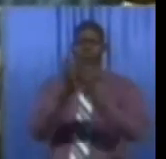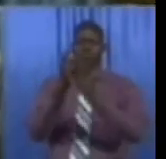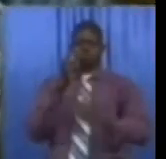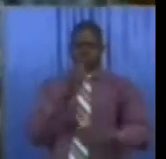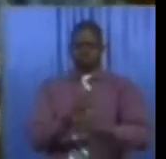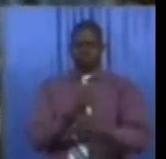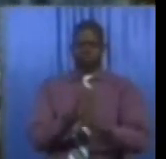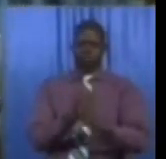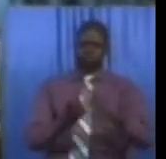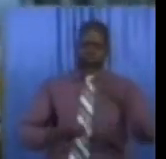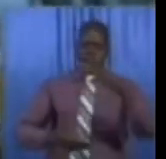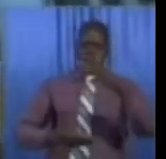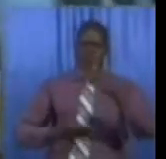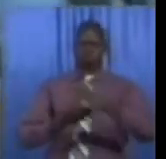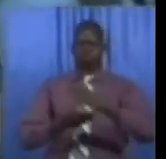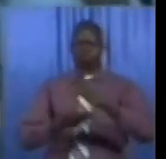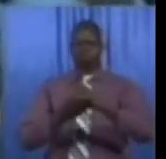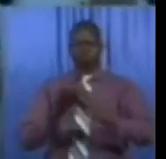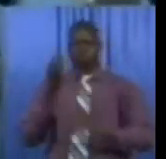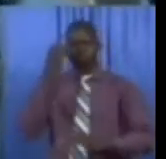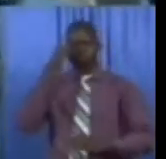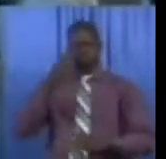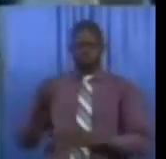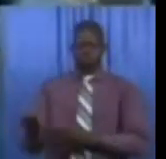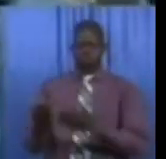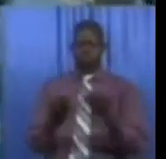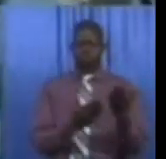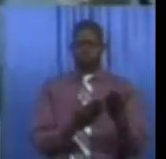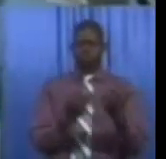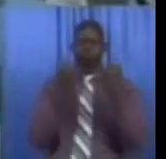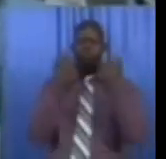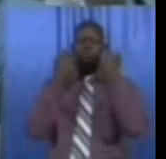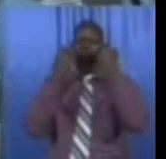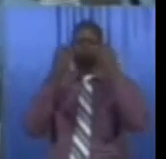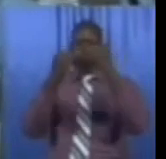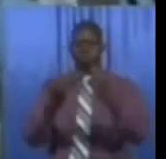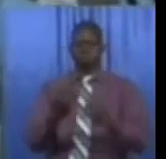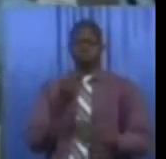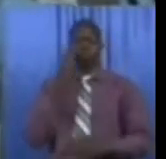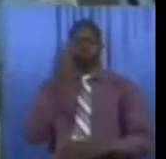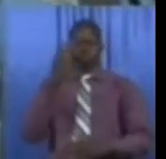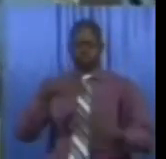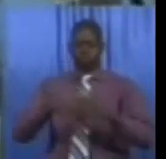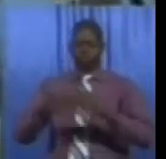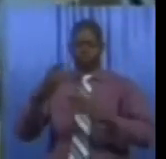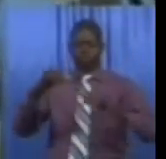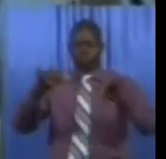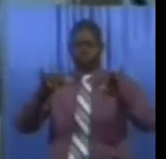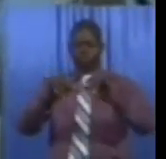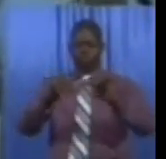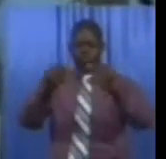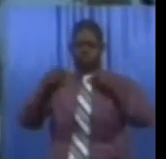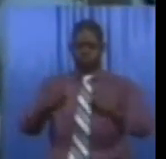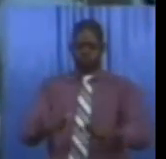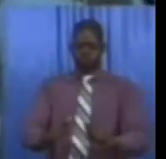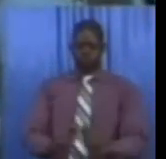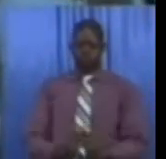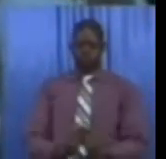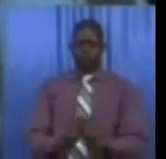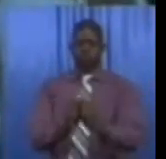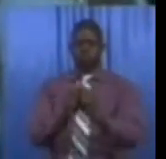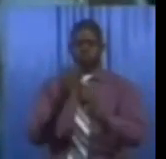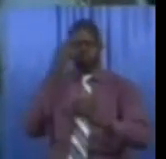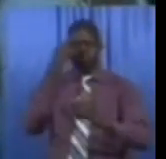chaîne de financement pour leur porter l'information et voir dans quelle mesure ils pourront nous accompagner